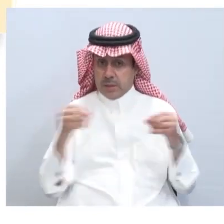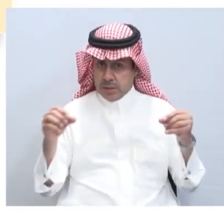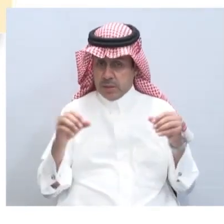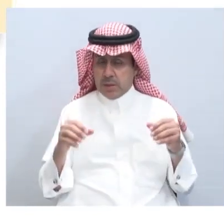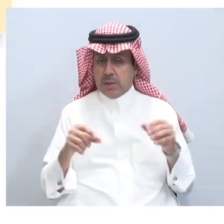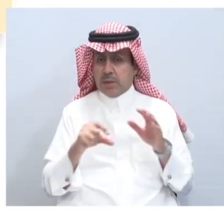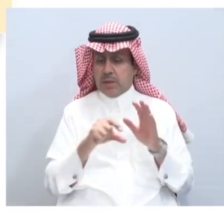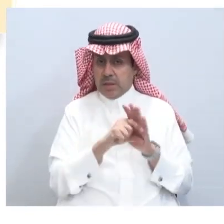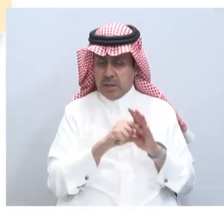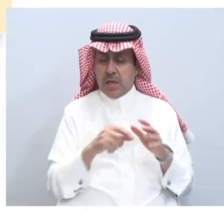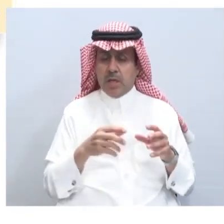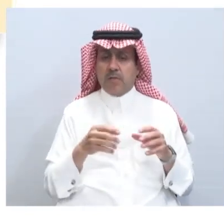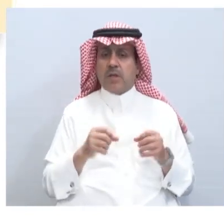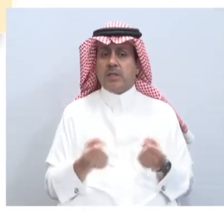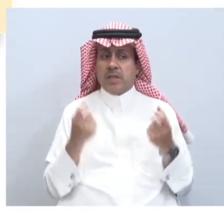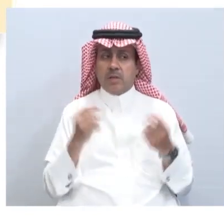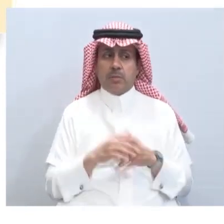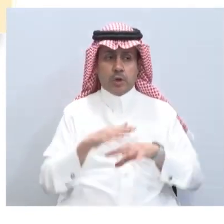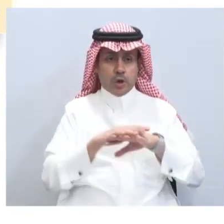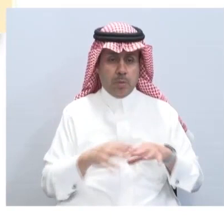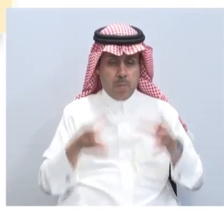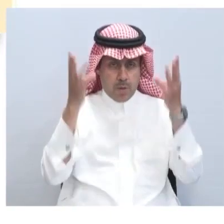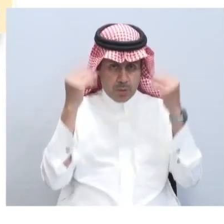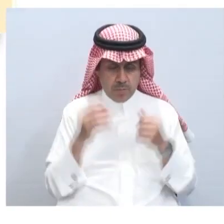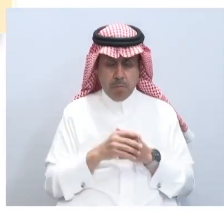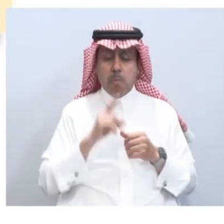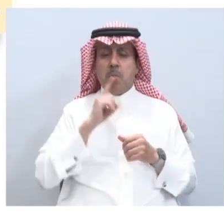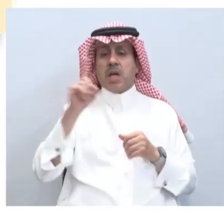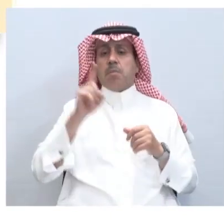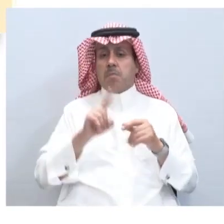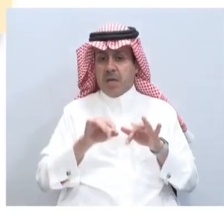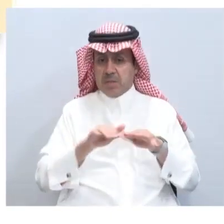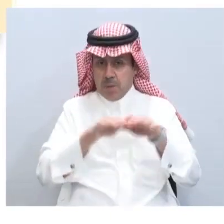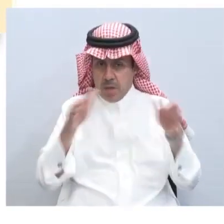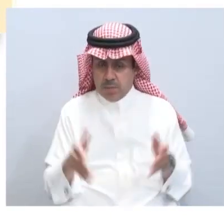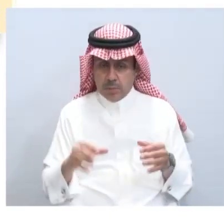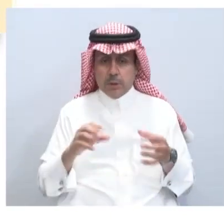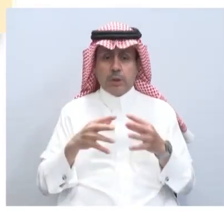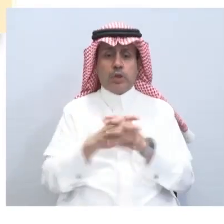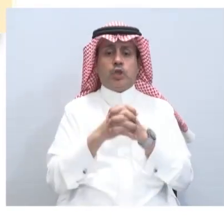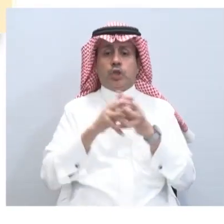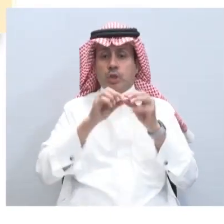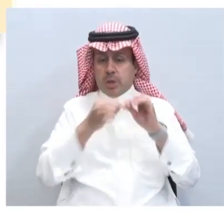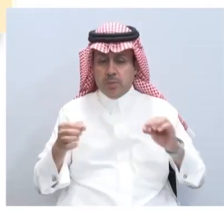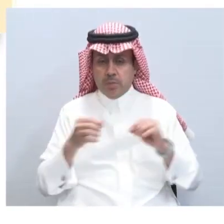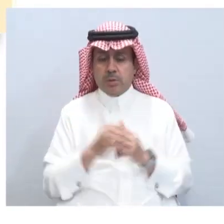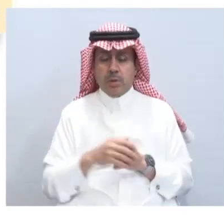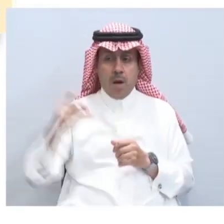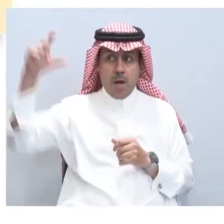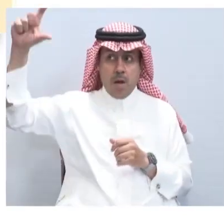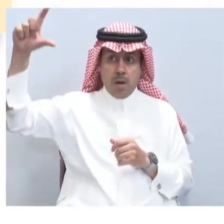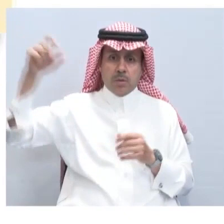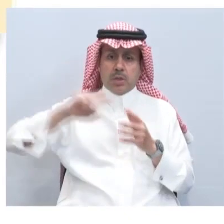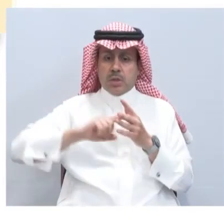هي شبكه عالميه تضم ملايين من الحاسبات الاليه تكون ترتبط ببعضها عن طريق شبكات الهاتفيه والاقمار